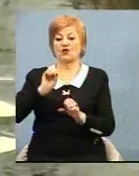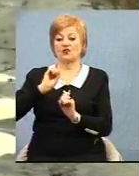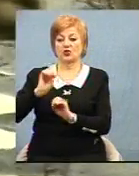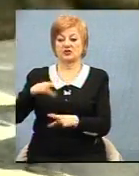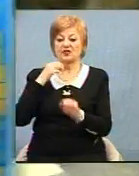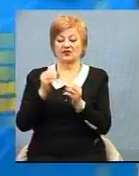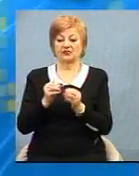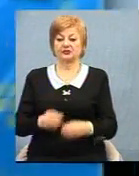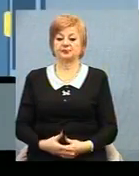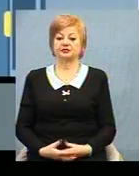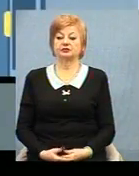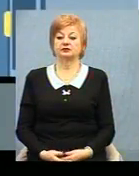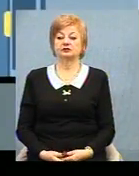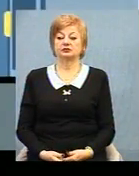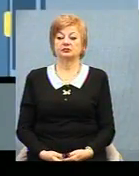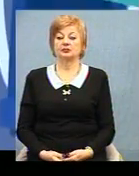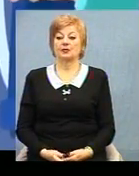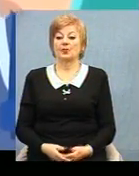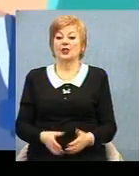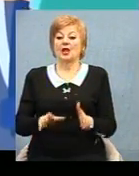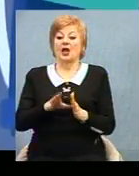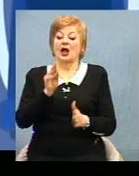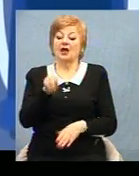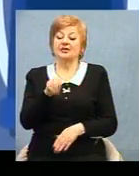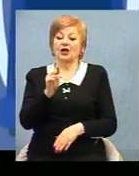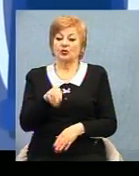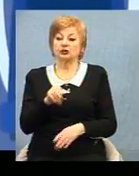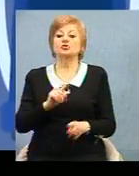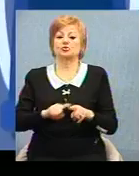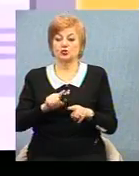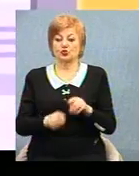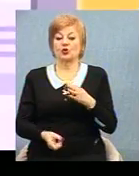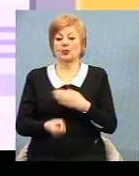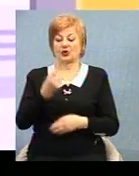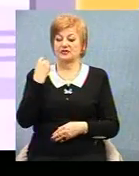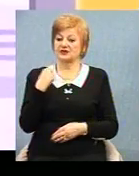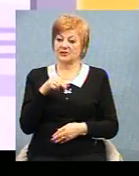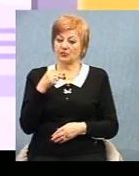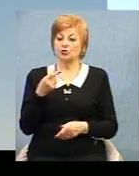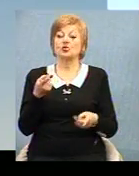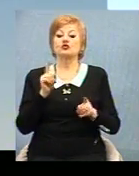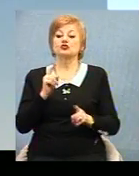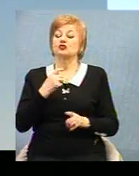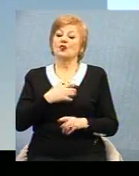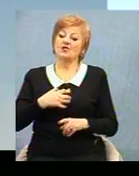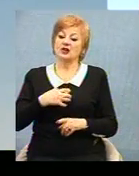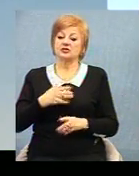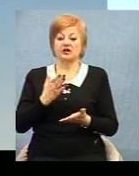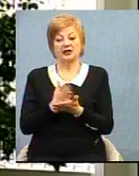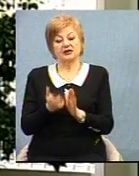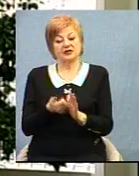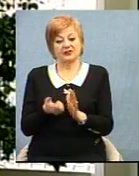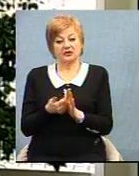місце обитання. Електронна карта містянина невдовзі з'явиться в Запоріжжі. В чому переваги та чи є